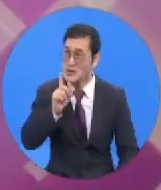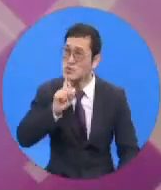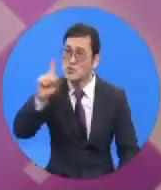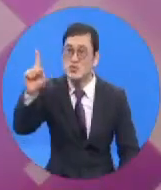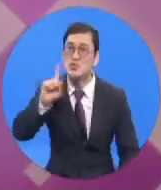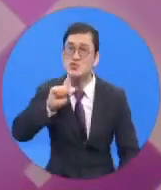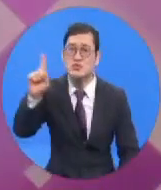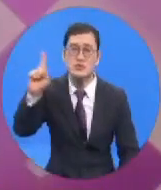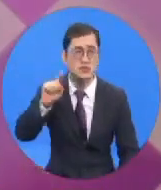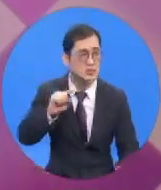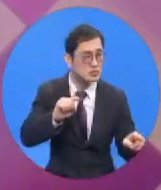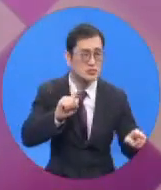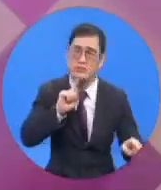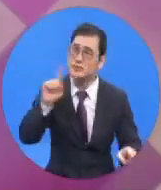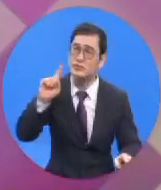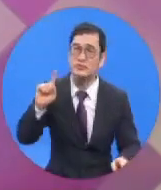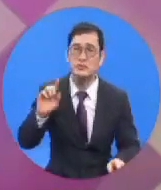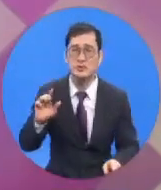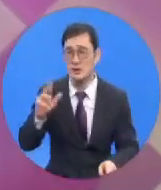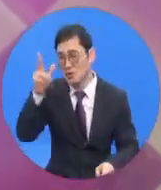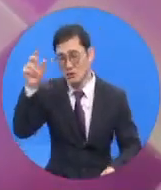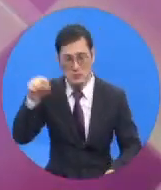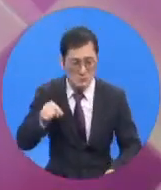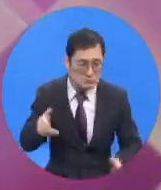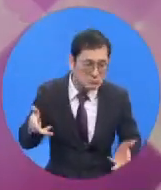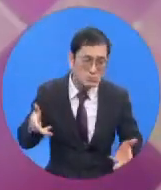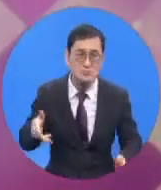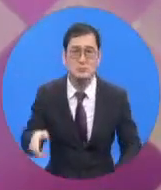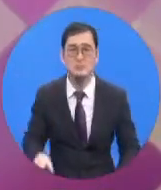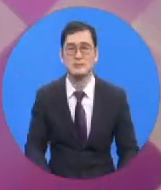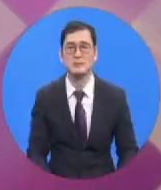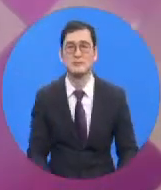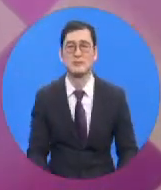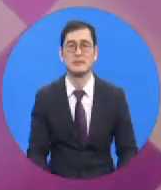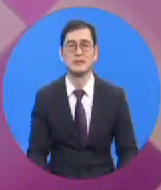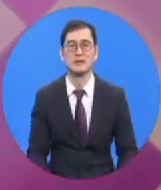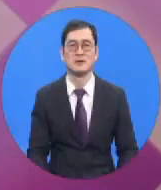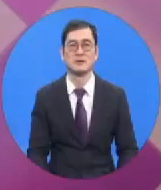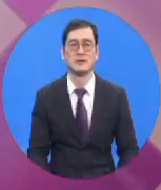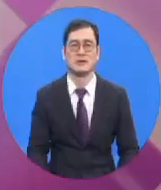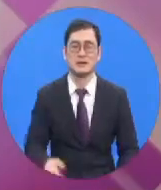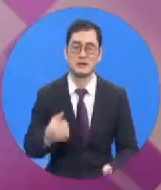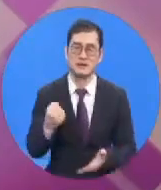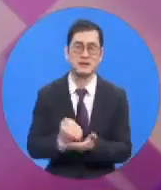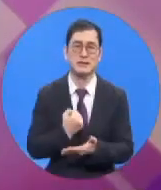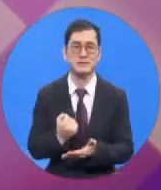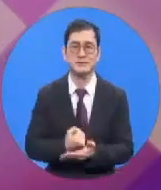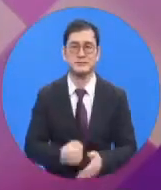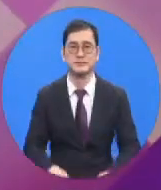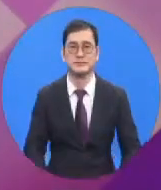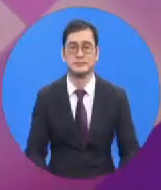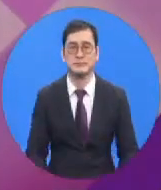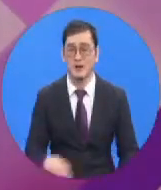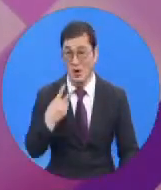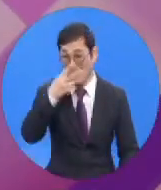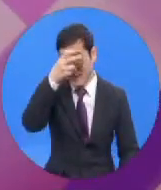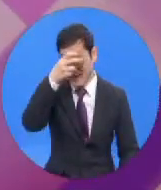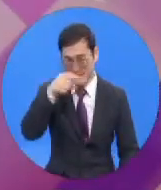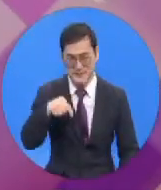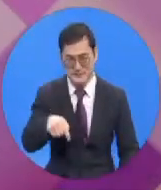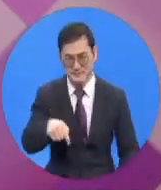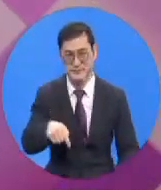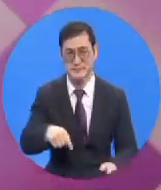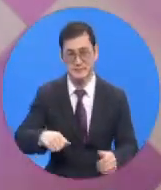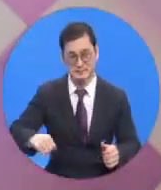못했습니다. 그런 가운데 어제 검찰은 정인이 양 양부모에 대해서 양모에 대해서 아동학대 치사죄가